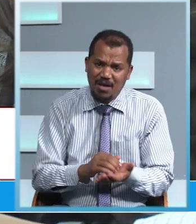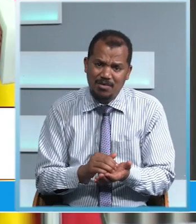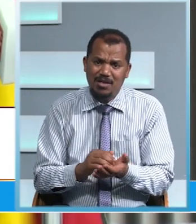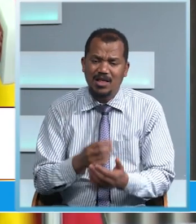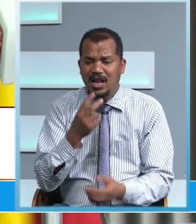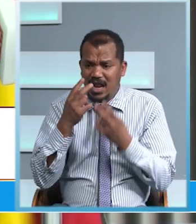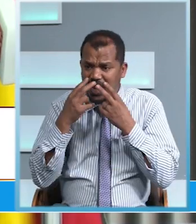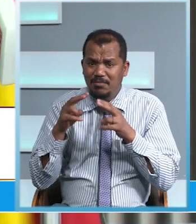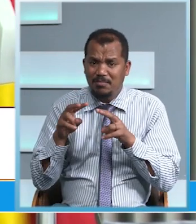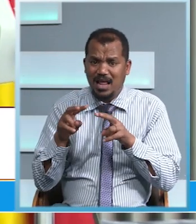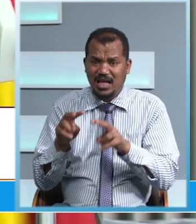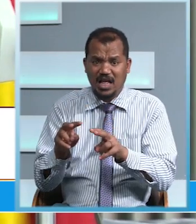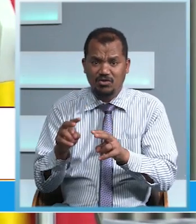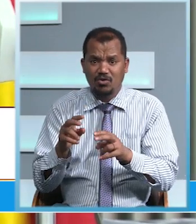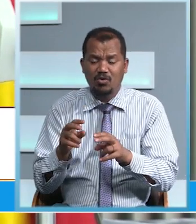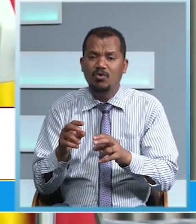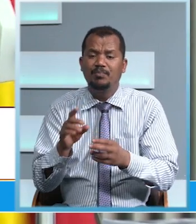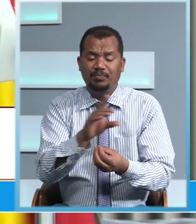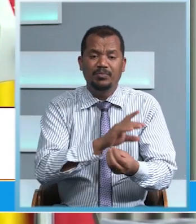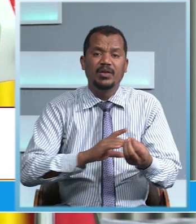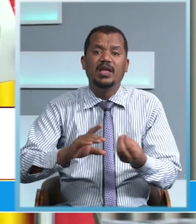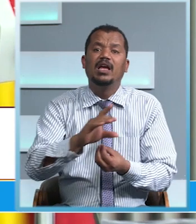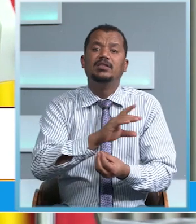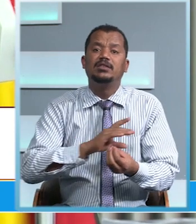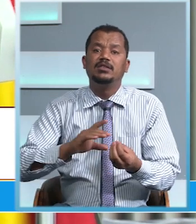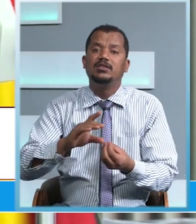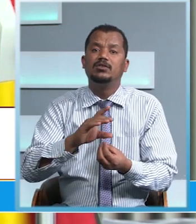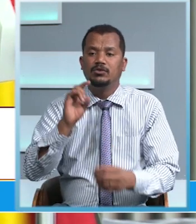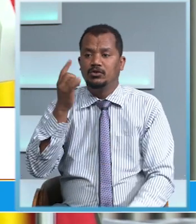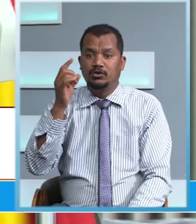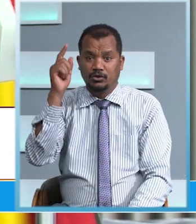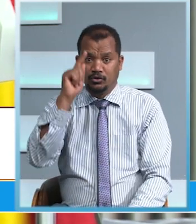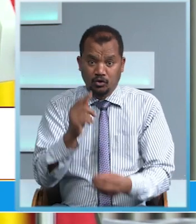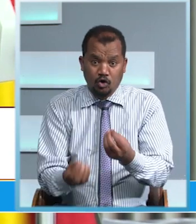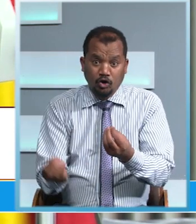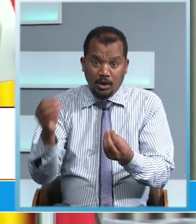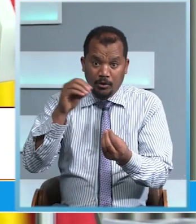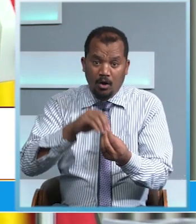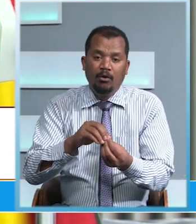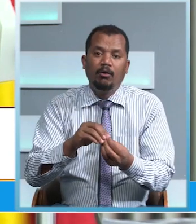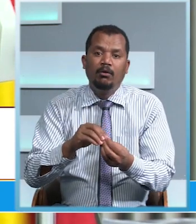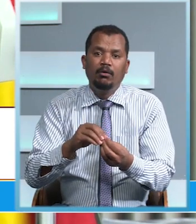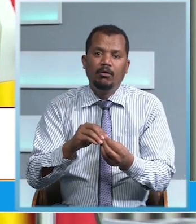በተደጋጋሚ የሚመለከታቸውን የክልሉን የዞኖቹንም ጨምሮ